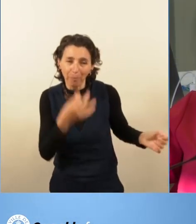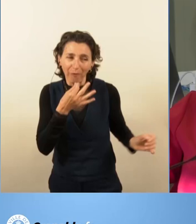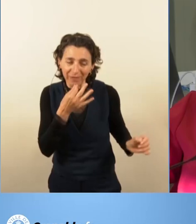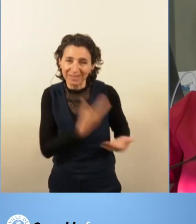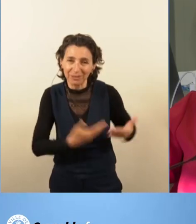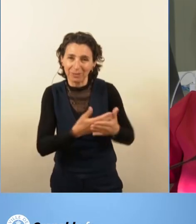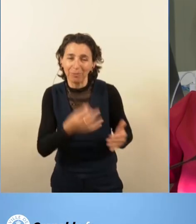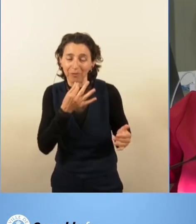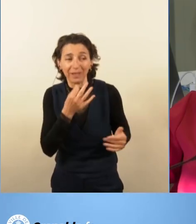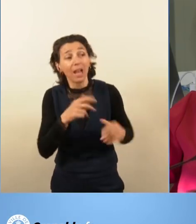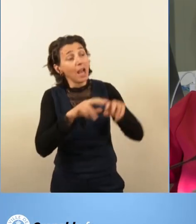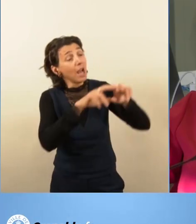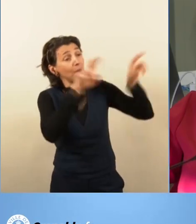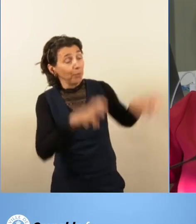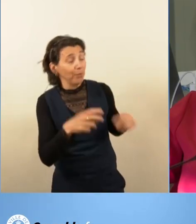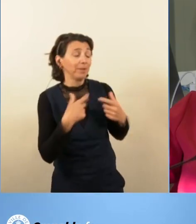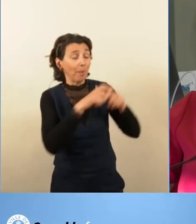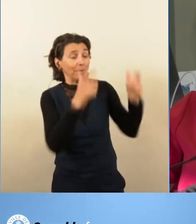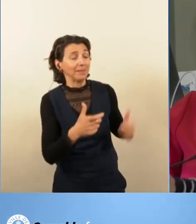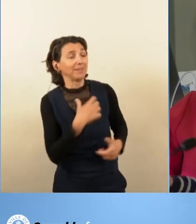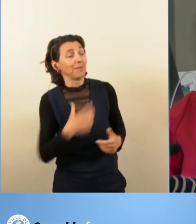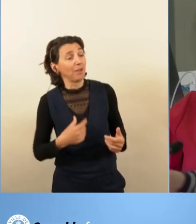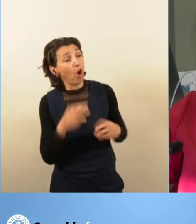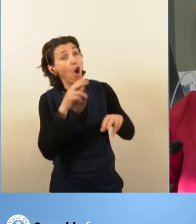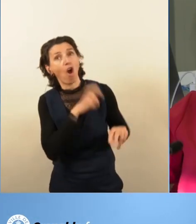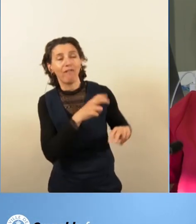entretenu merci à l'État et à la DRAC